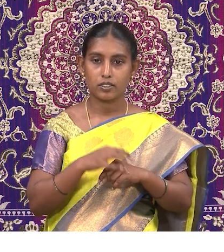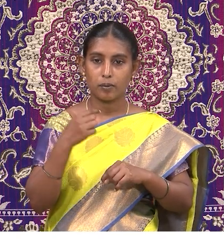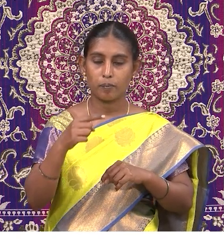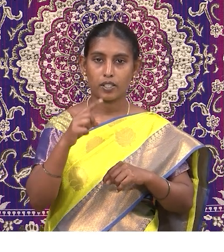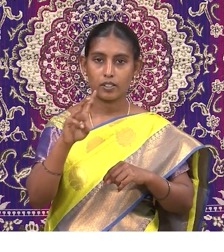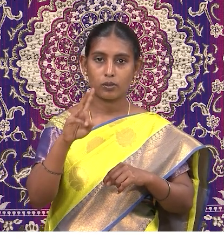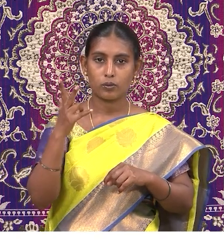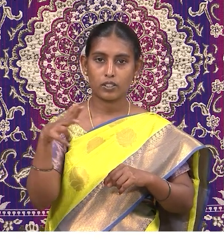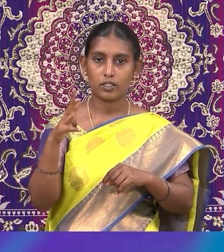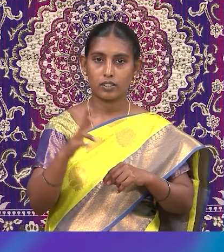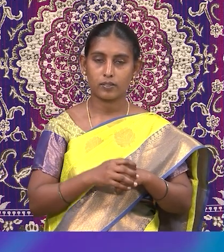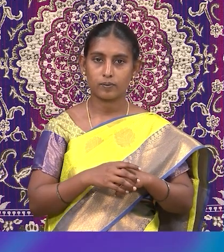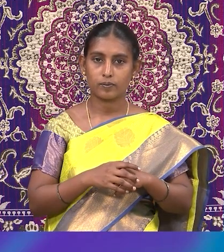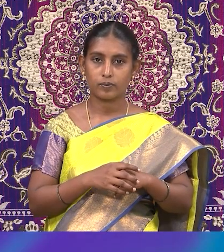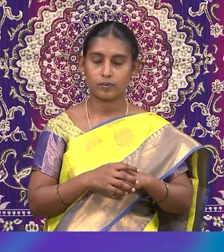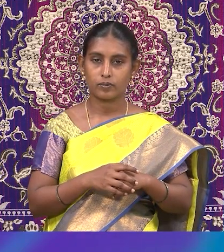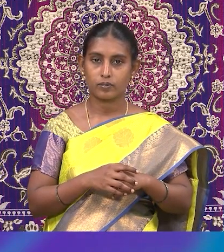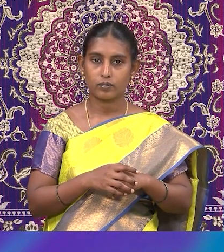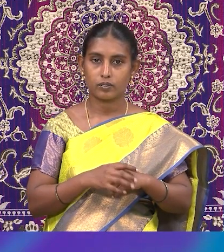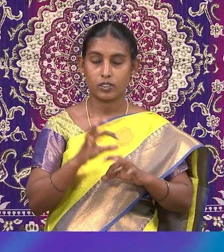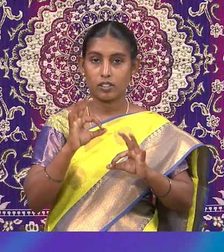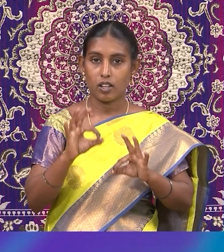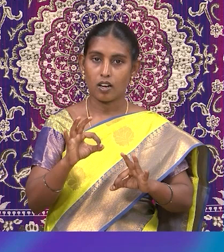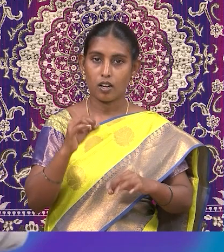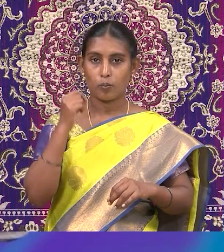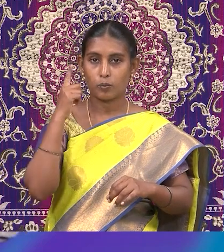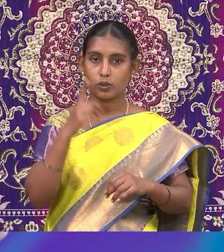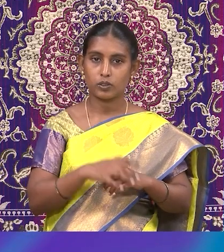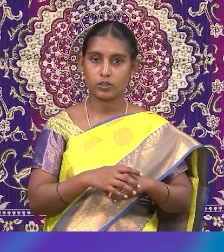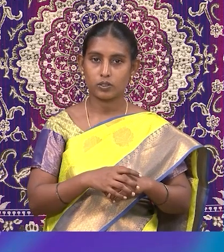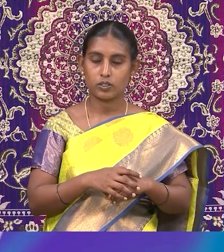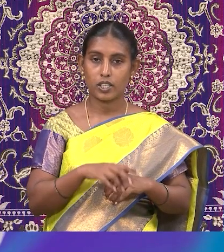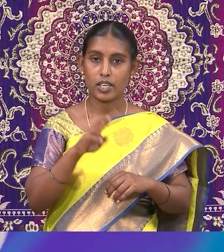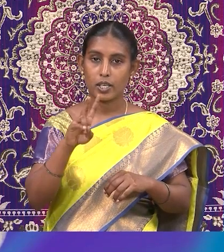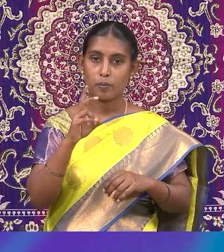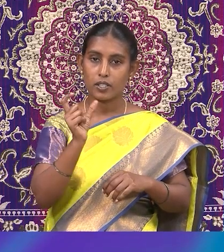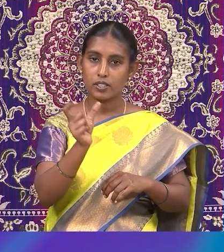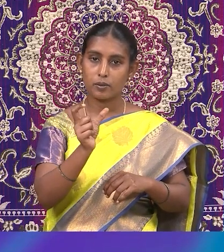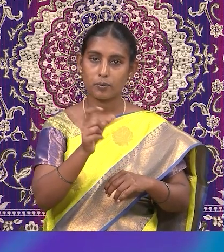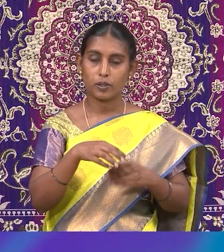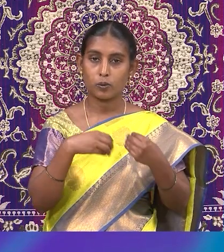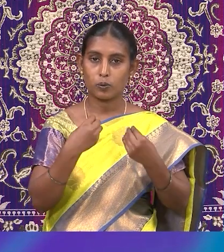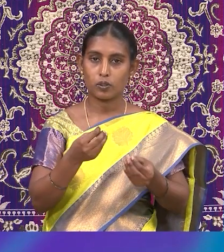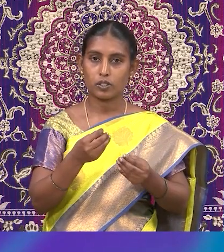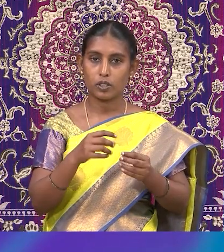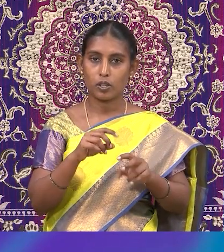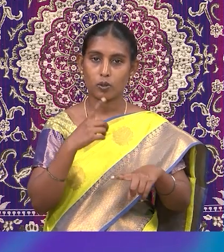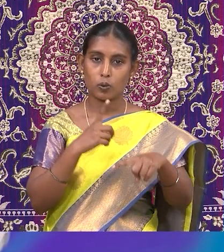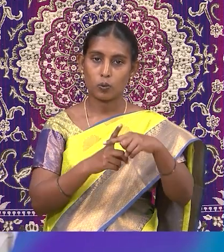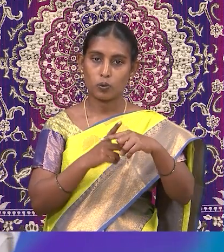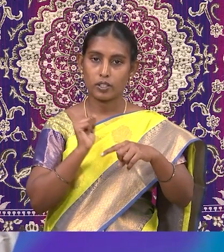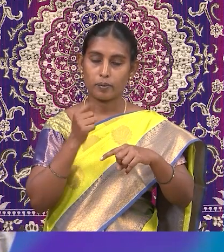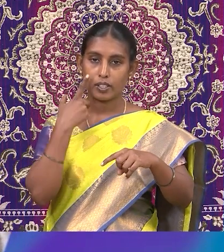மைனஸ் 28. அப்போ உங்களுக்கு இது விஷயம் நல்லா புரிஞ்சிருக்கும். ஒரு இருபடி சமன்பாடை கொடுத்துட்டா எப்படி மூலங்களின் கூடுதல்